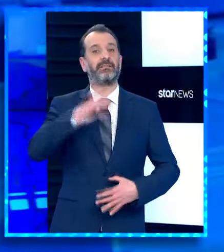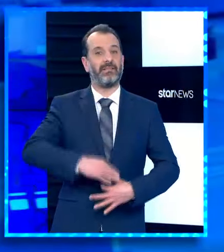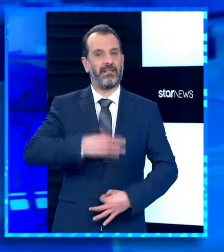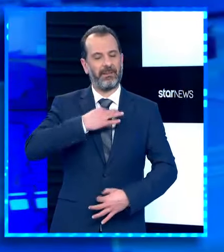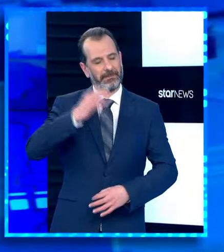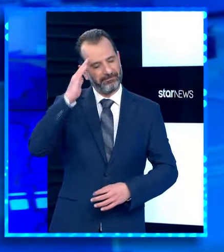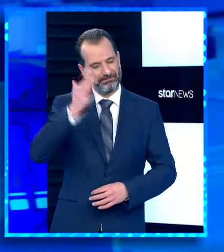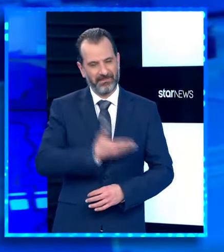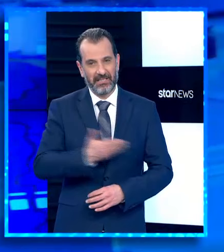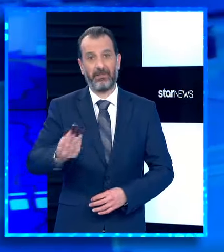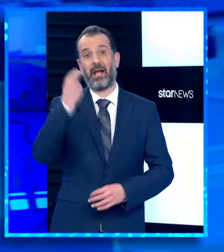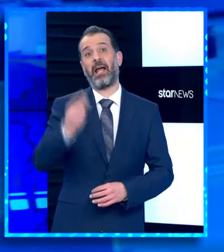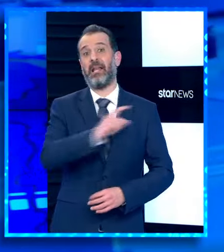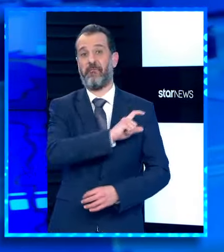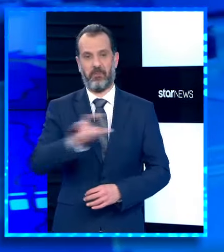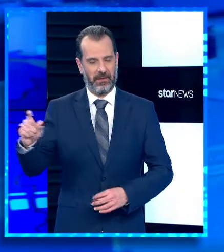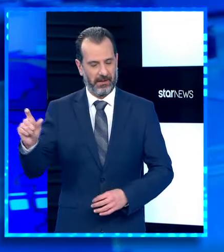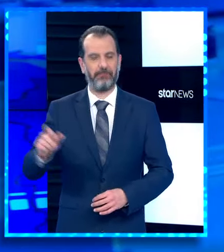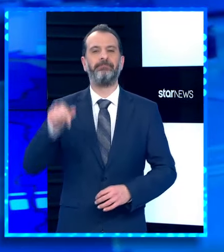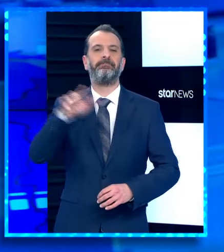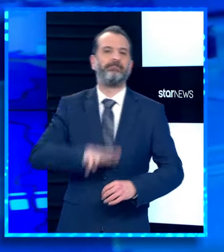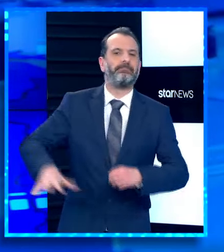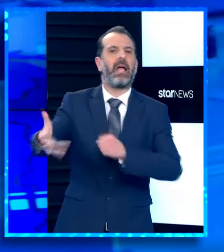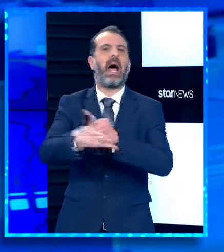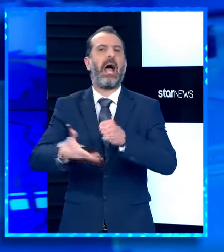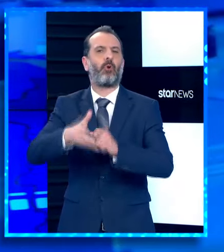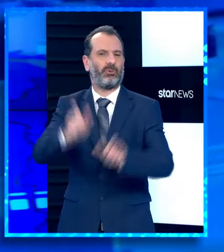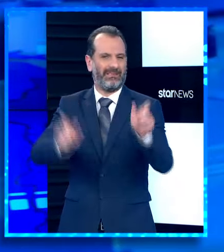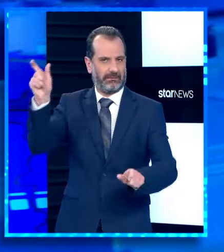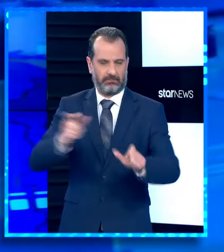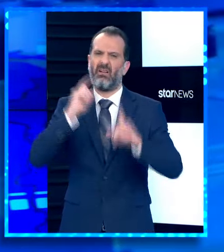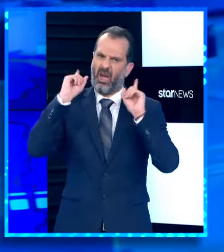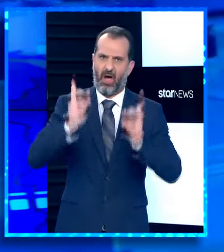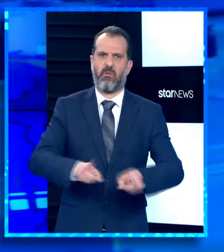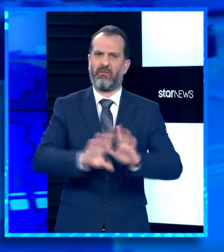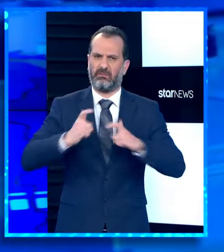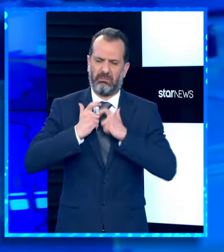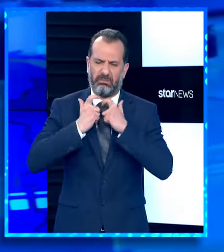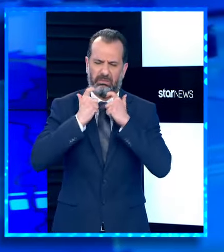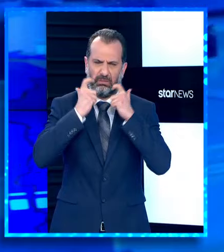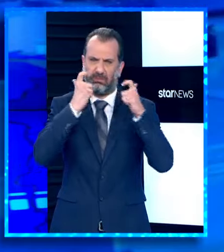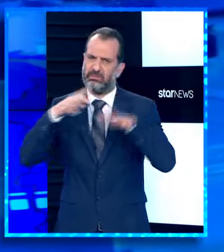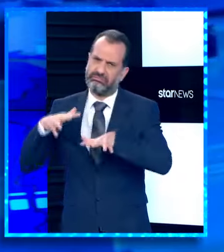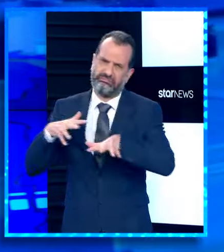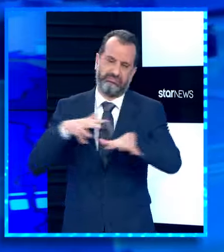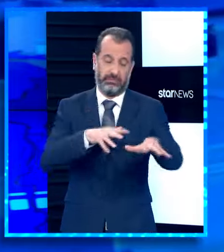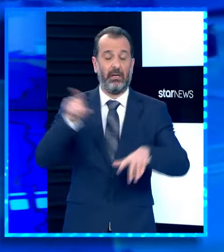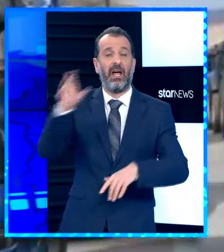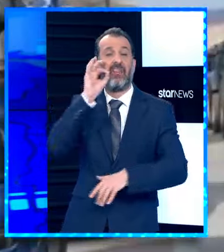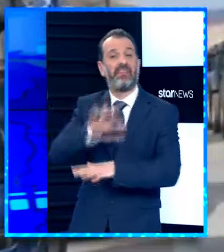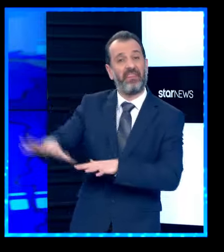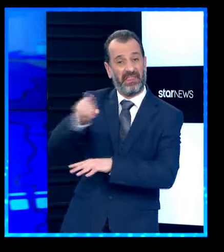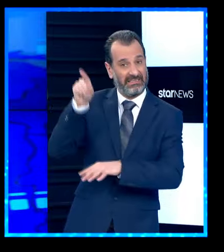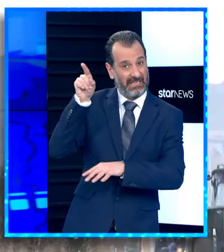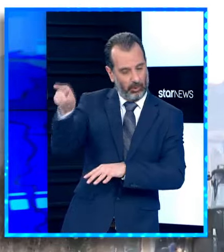Καλό μεσημέρι κυρίες και κύριοι και καλή εβδομάδα. Αποφασισμένοι να συνεχίσουν τις κινητοποιήσεις τους, δηλώνουν οι αγρότες. Στη Θεσσαλονίκη, η αστυνομία